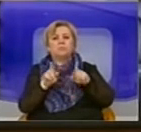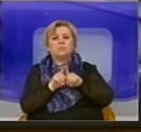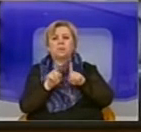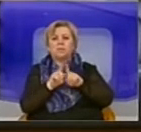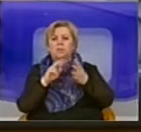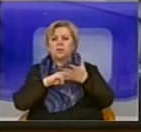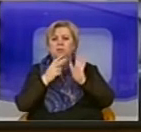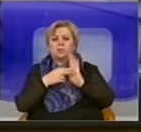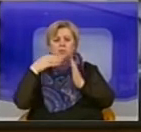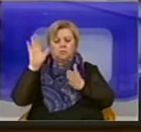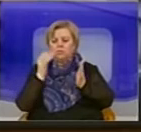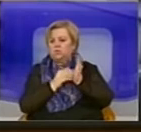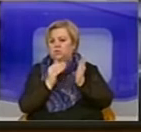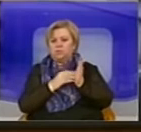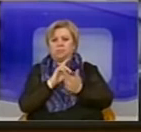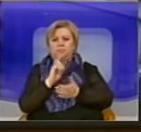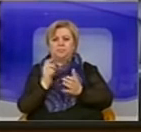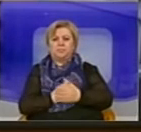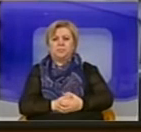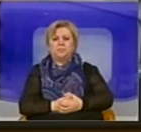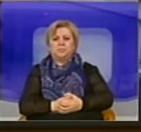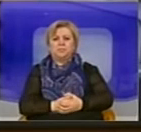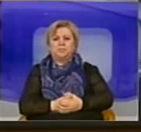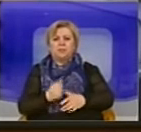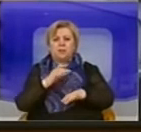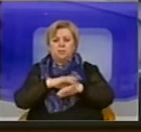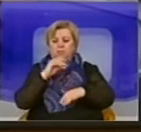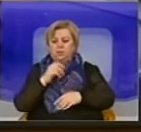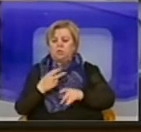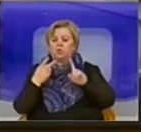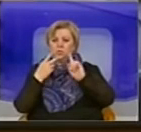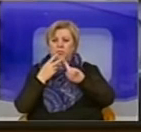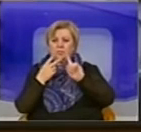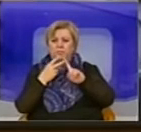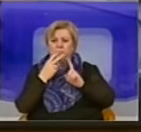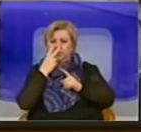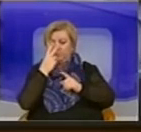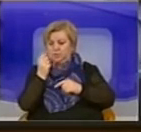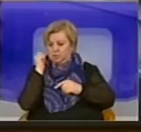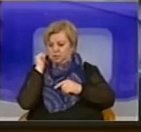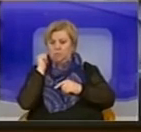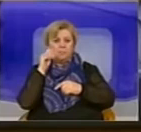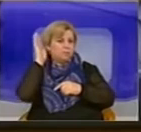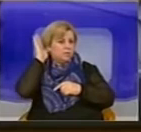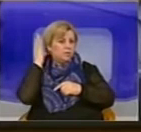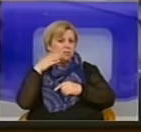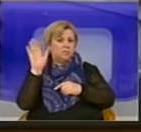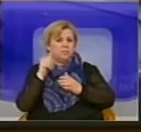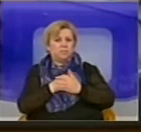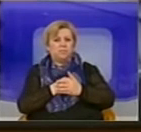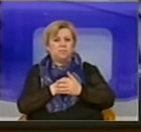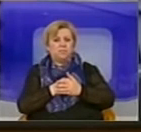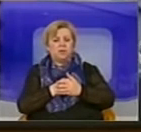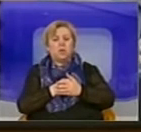politikën e jashtme nuk do duhej të ndodhte. Prioriteti numër 2 që u paraqit dje nga Ministri i Jashtëm ishte procesi